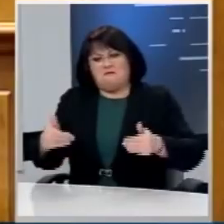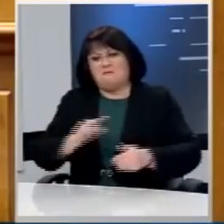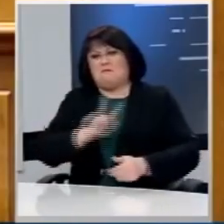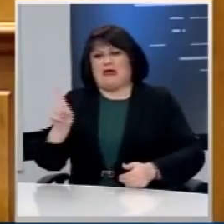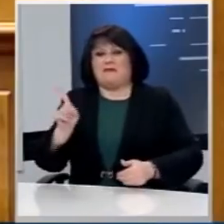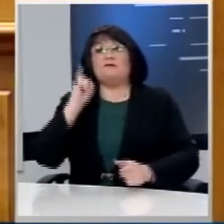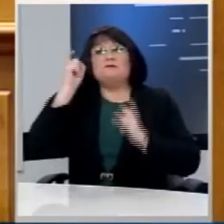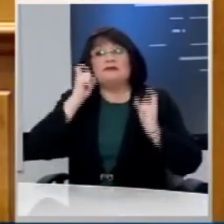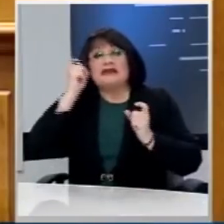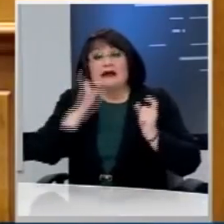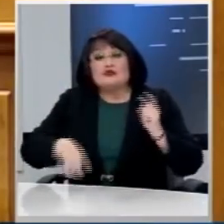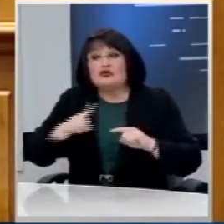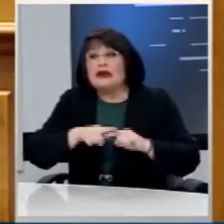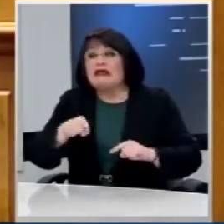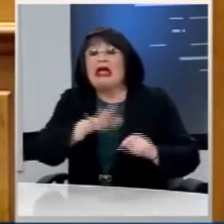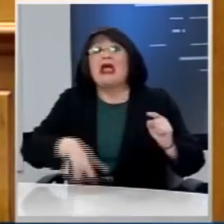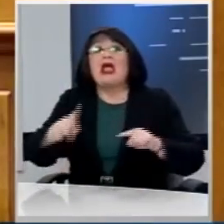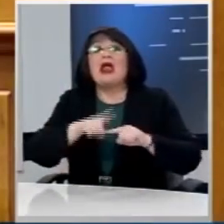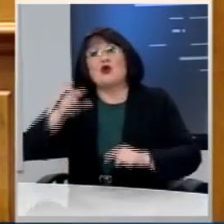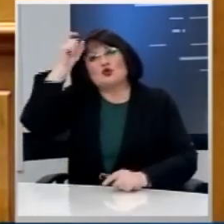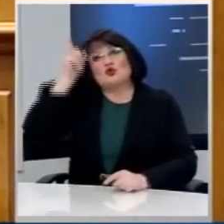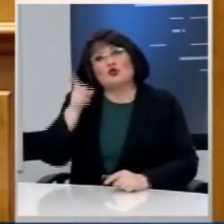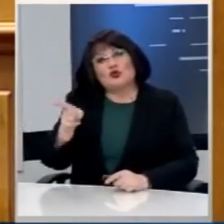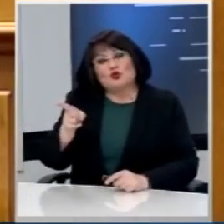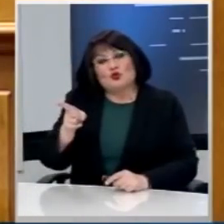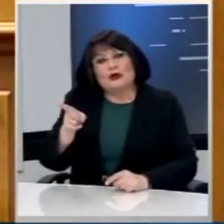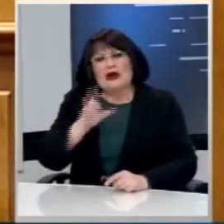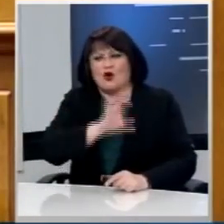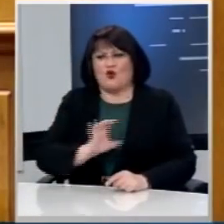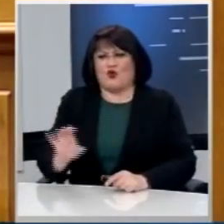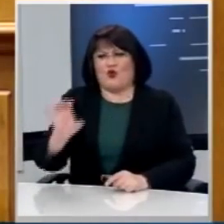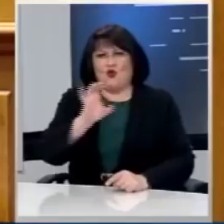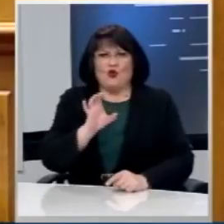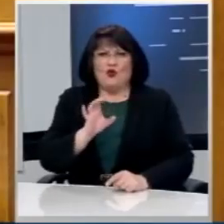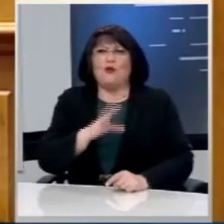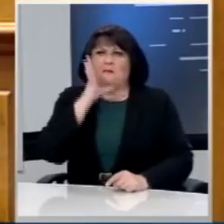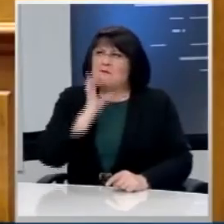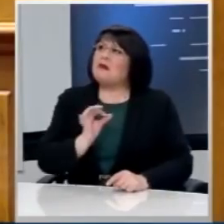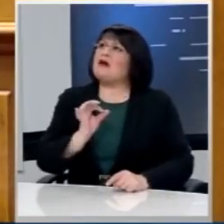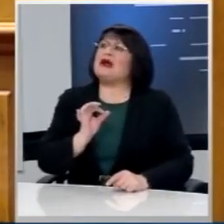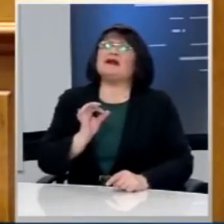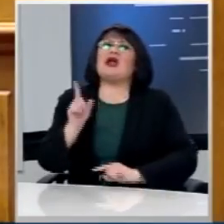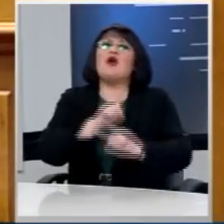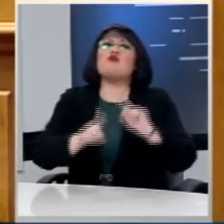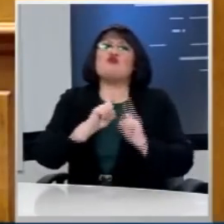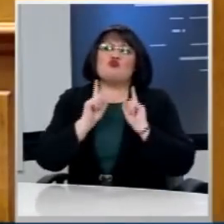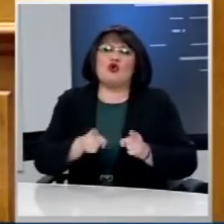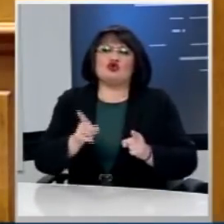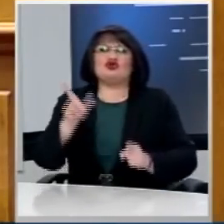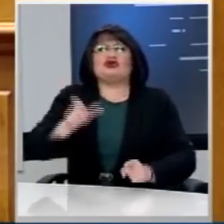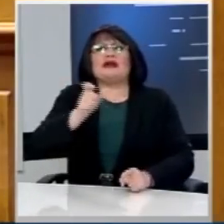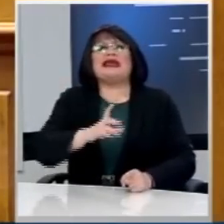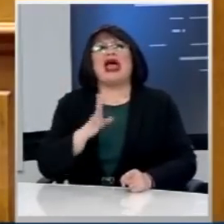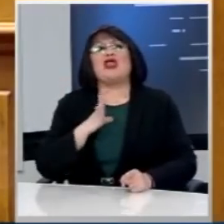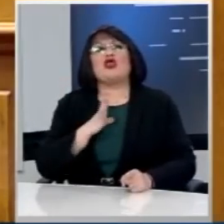να σκεφτεί πως αν στην Ελλάδα και στην Τουρκία, σε άλλες χώρες, έκαναν πραγματικό κουμάντο οι λαοί,